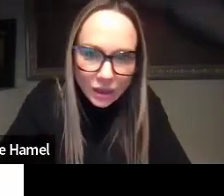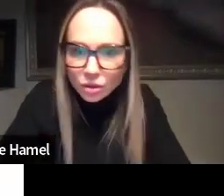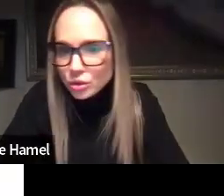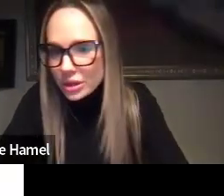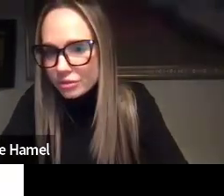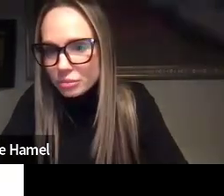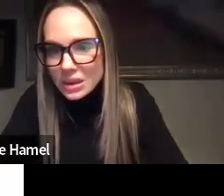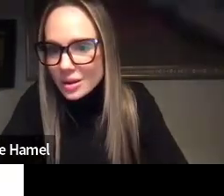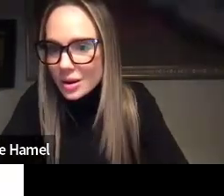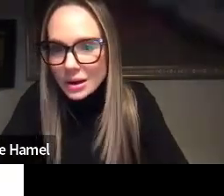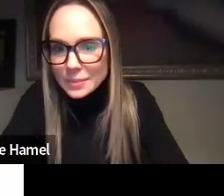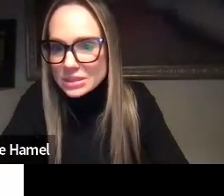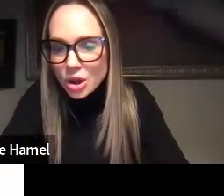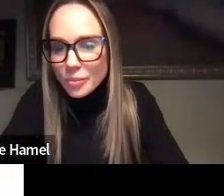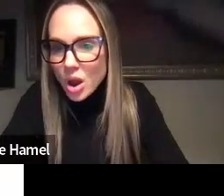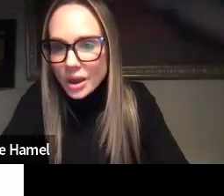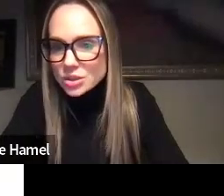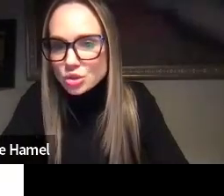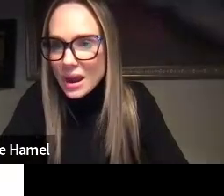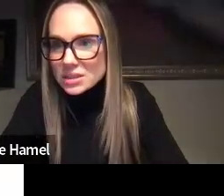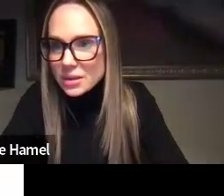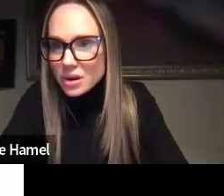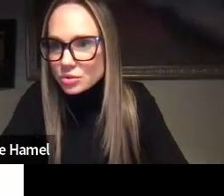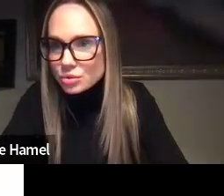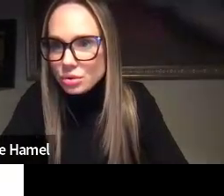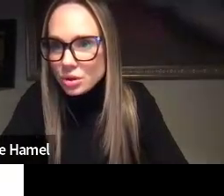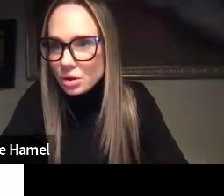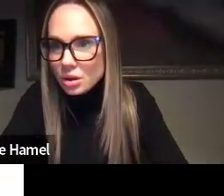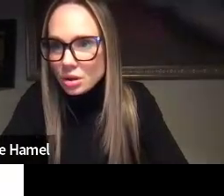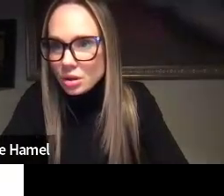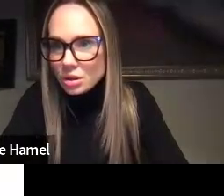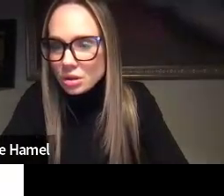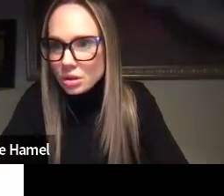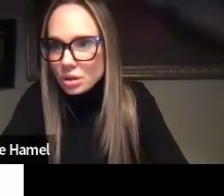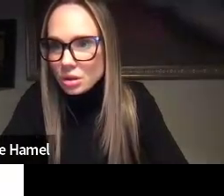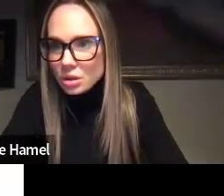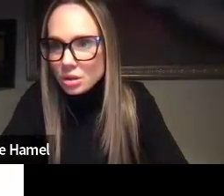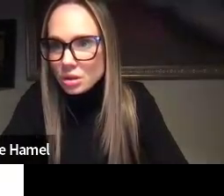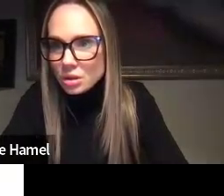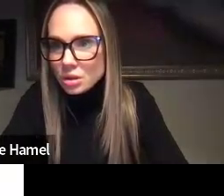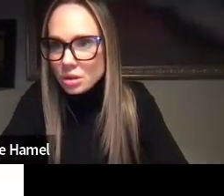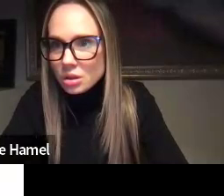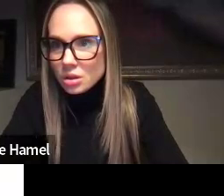de cuir, lunettes fumées. La petite robe noire est super simple en dessous.